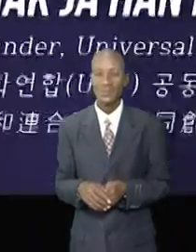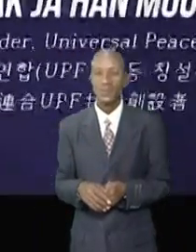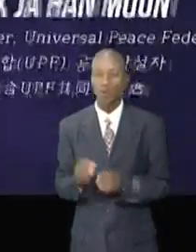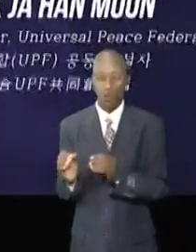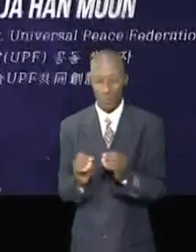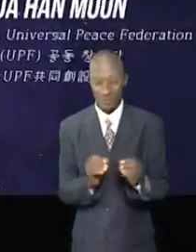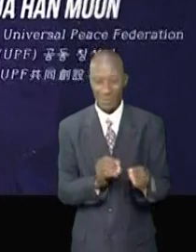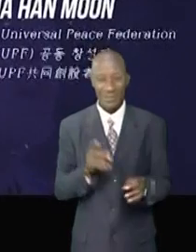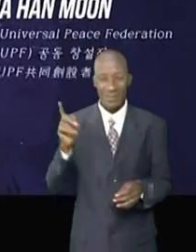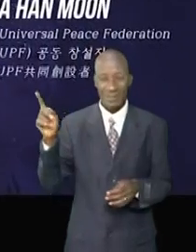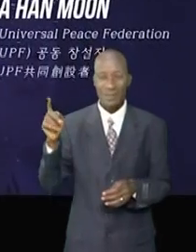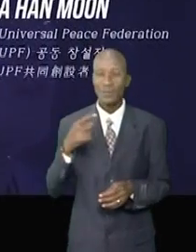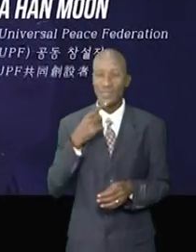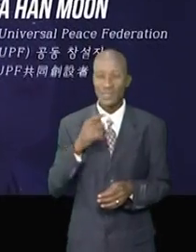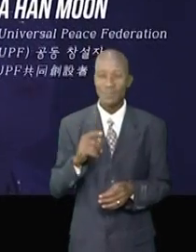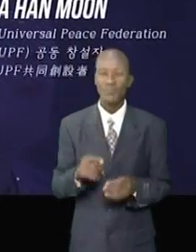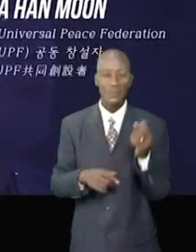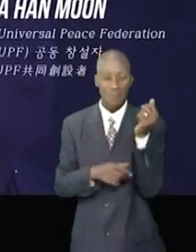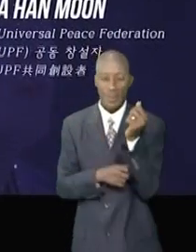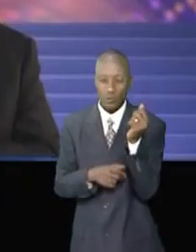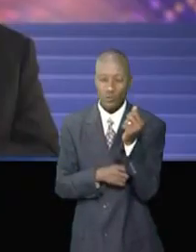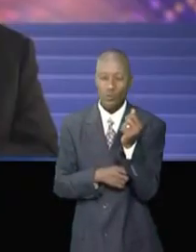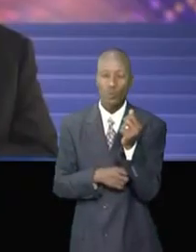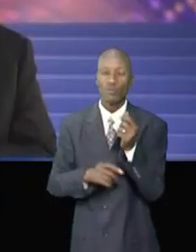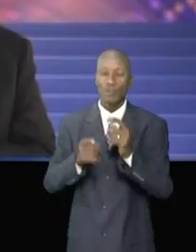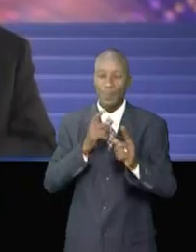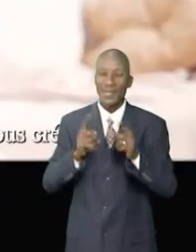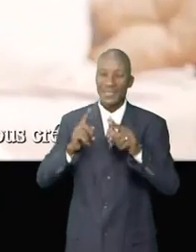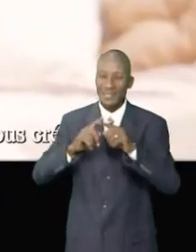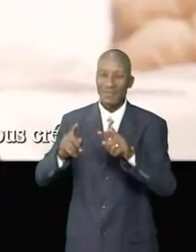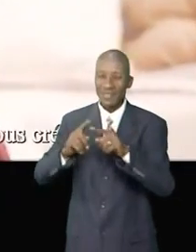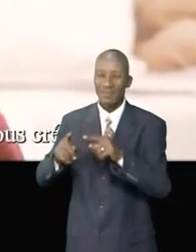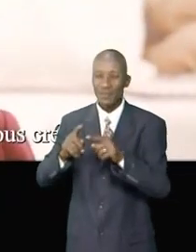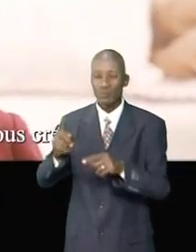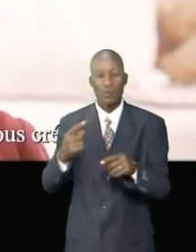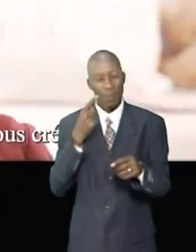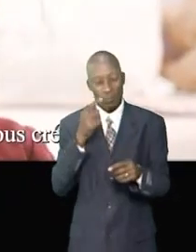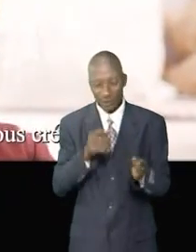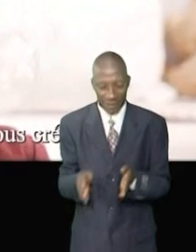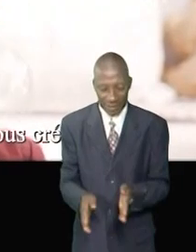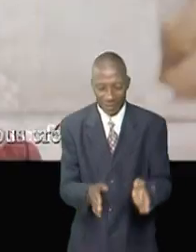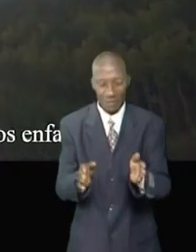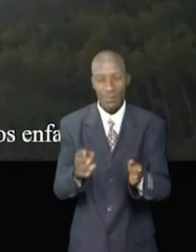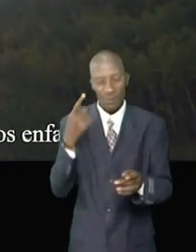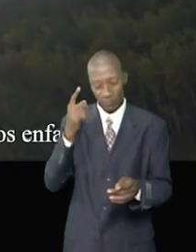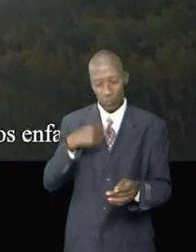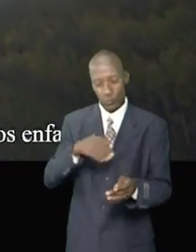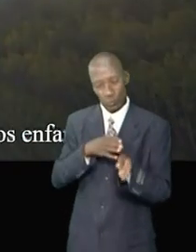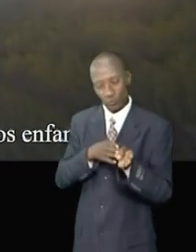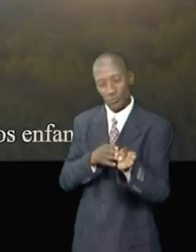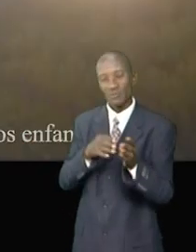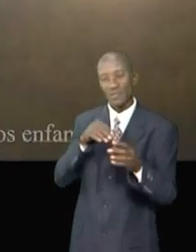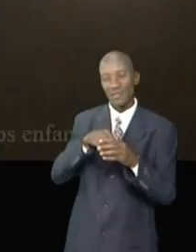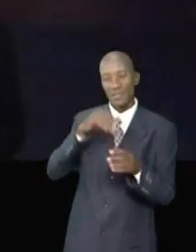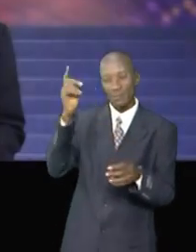organisateurs, toutes ces interventions des différentes personnalités devraient montrer la voie à suivre pour relever les défis mondiaux actuels que